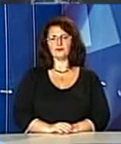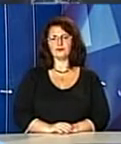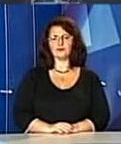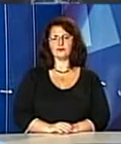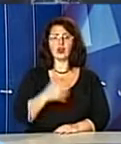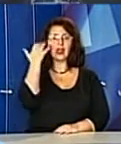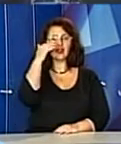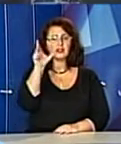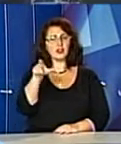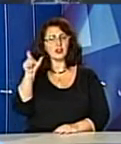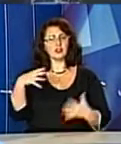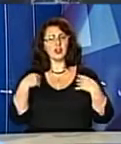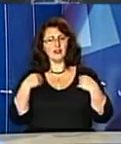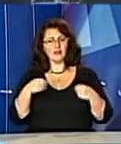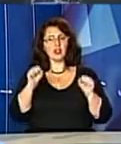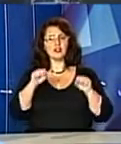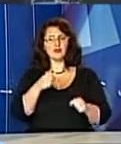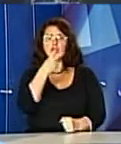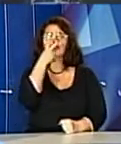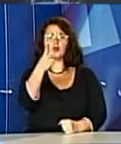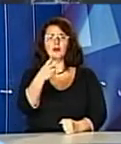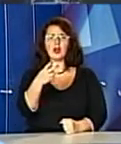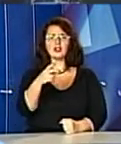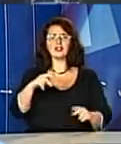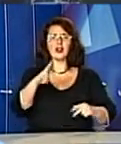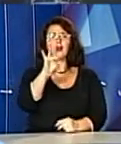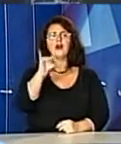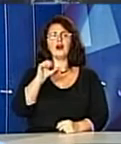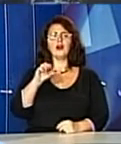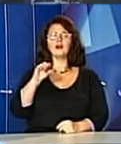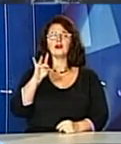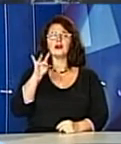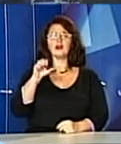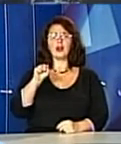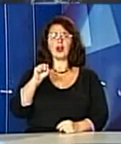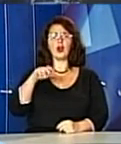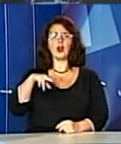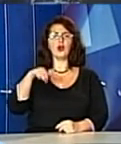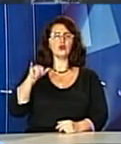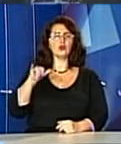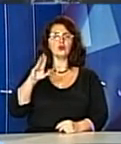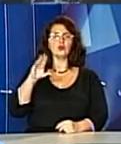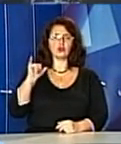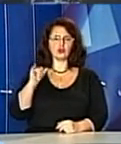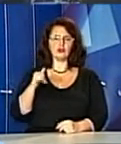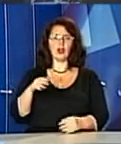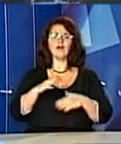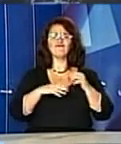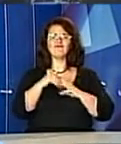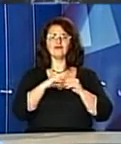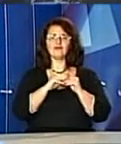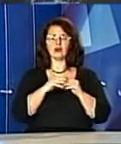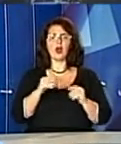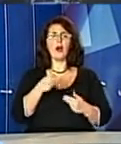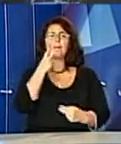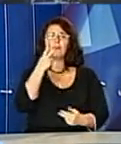А незрячі львів'яни зможуть побачити ратушу на дотик. Модель-макет міської вежі створять з бронзи і встановлять перед